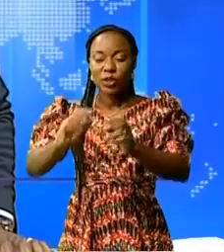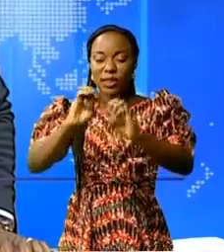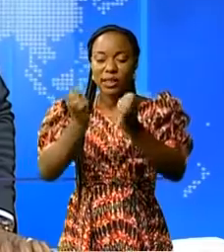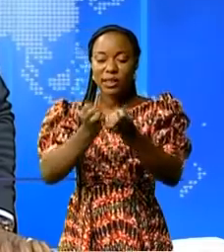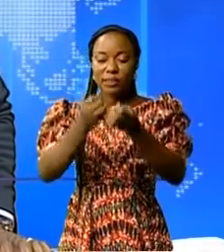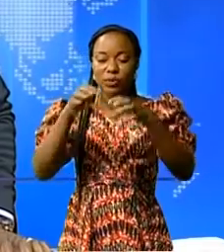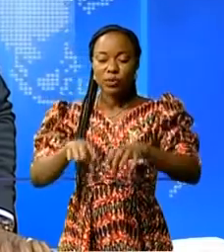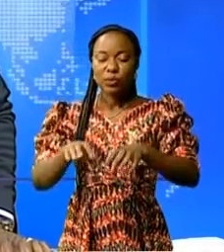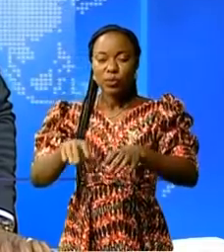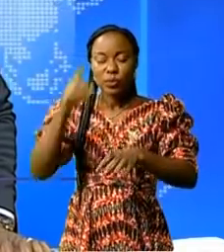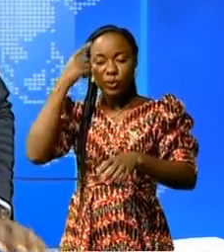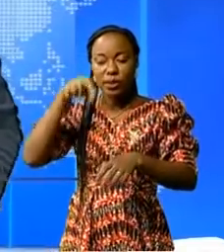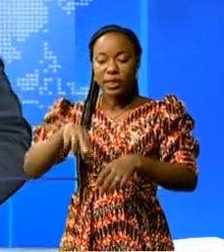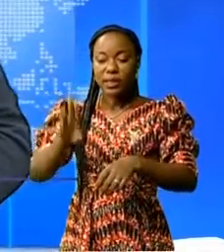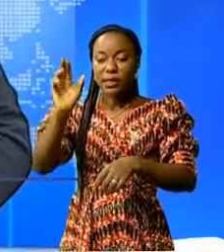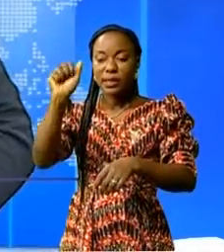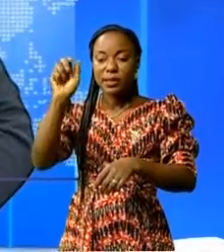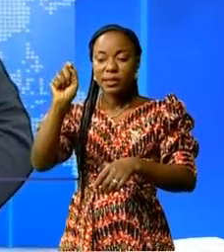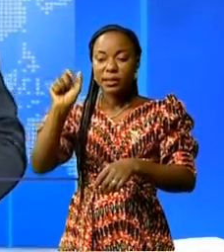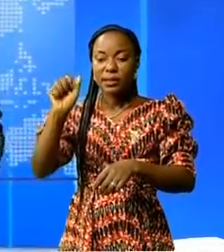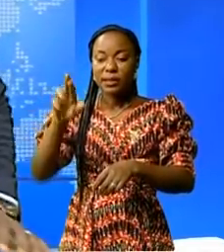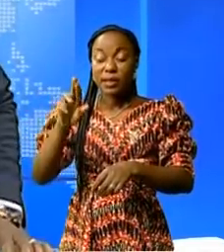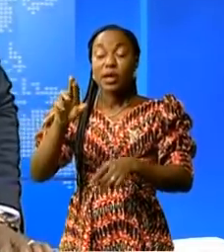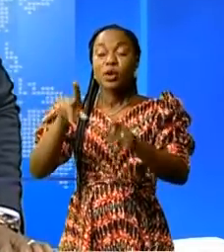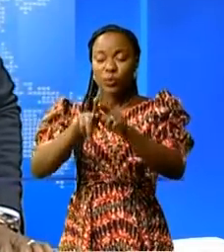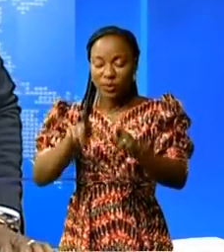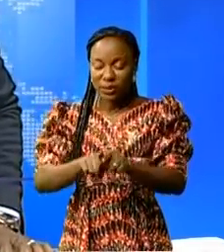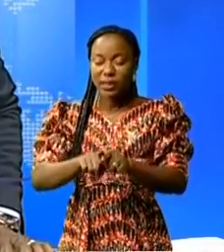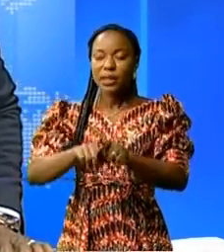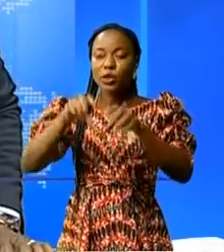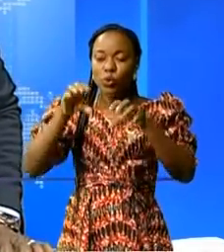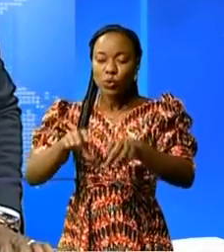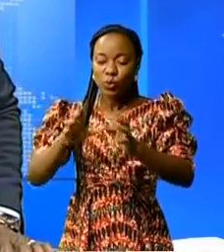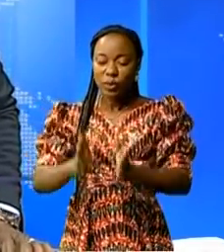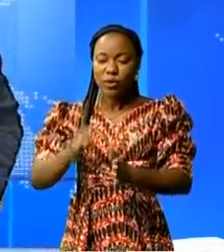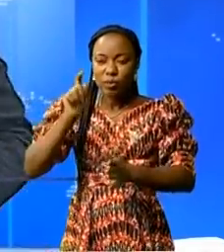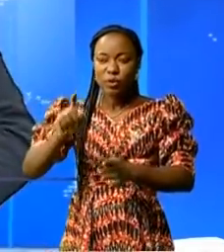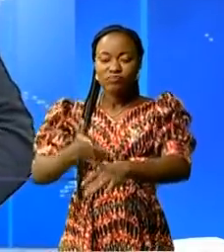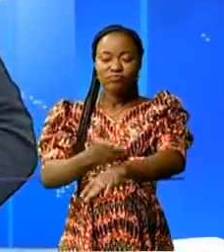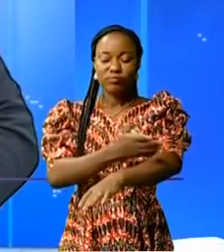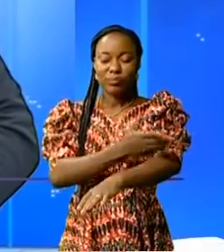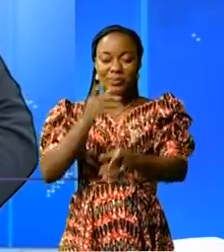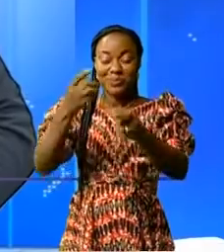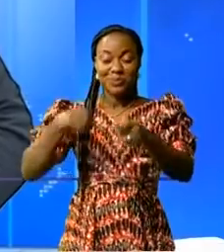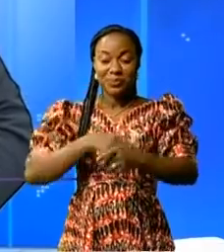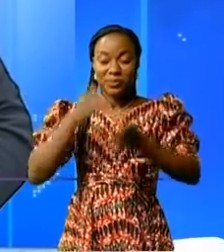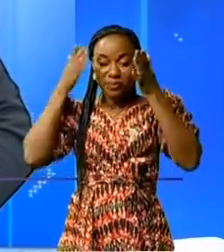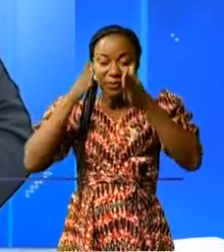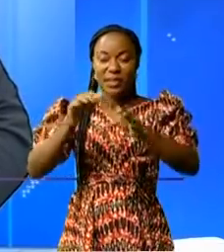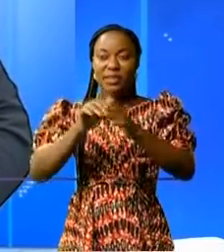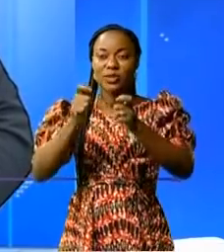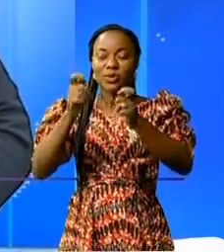mondial qatar 2022 est un défi que les congolais doivent relever vous suivrez danser journal la réaction d'un